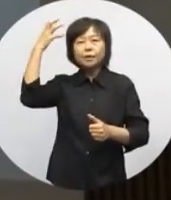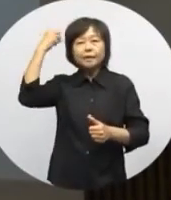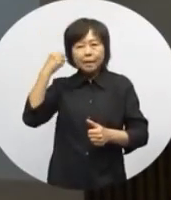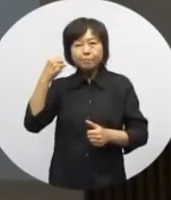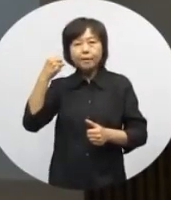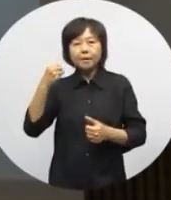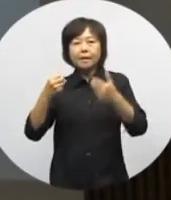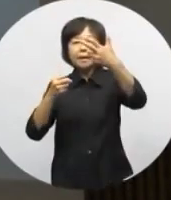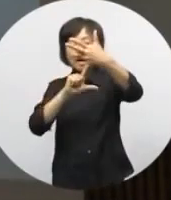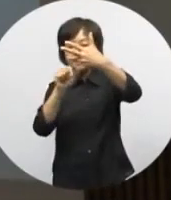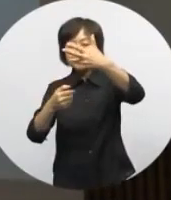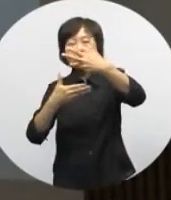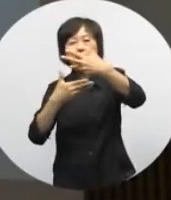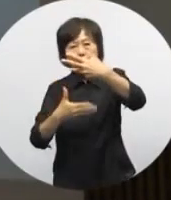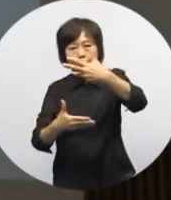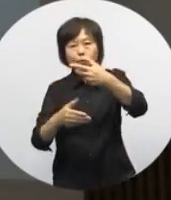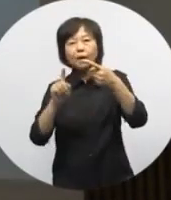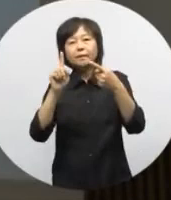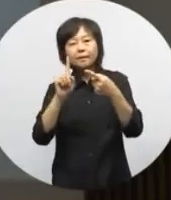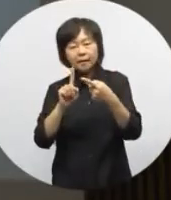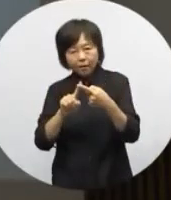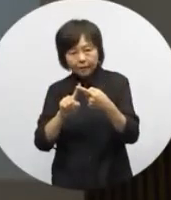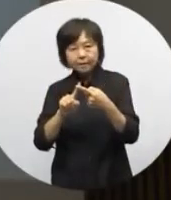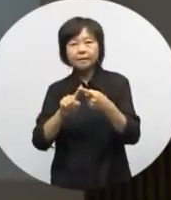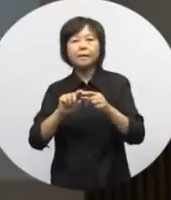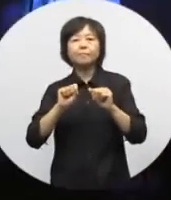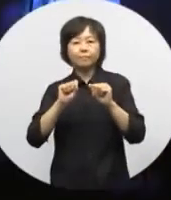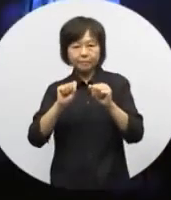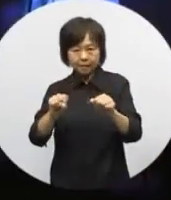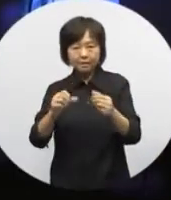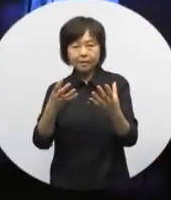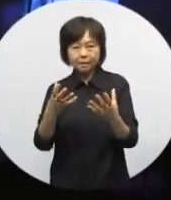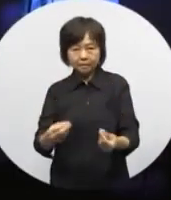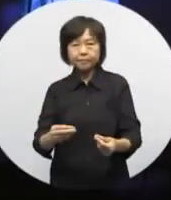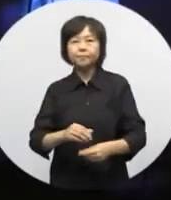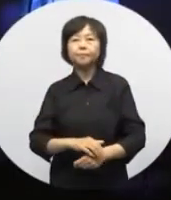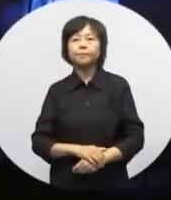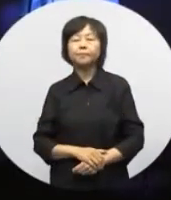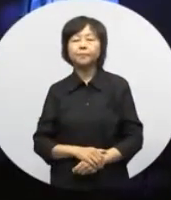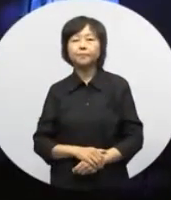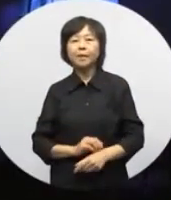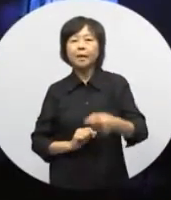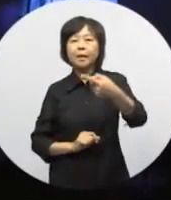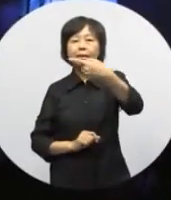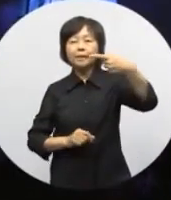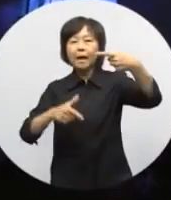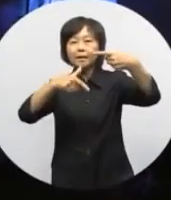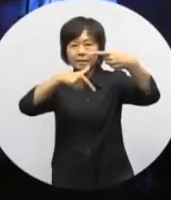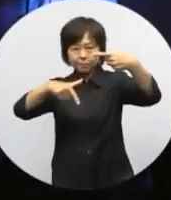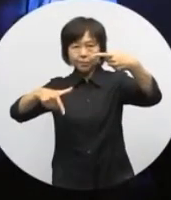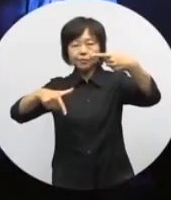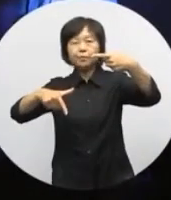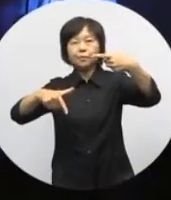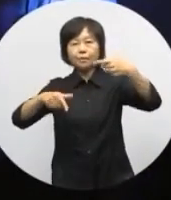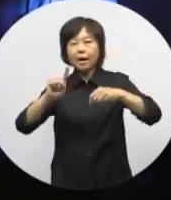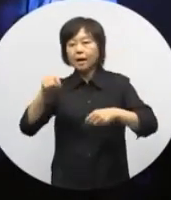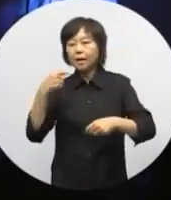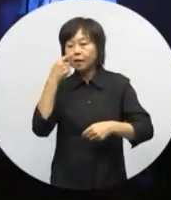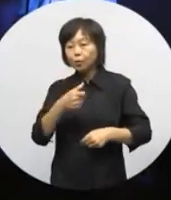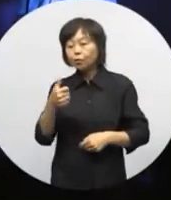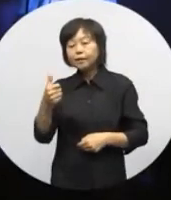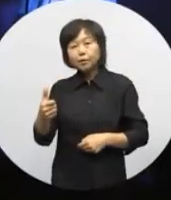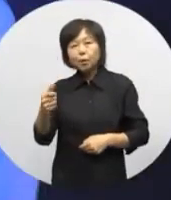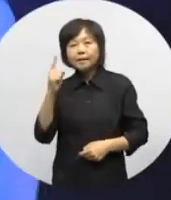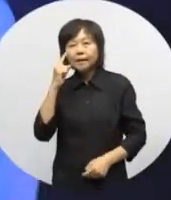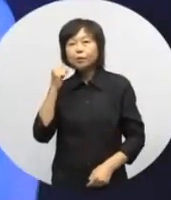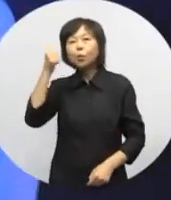日、8月9日に合わせて行われました。第1部では野口聡一さん